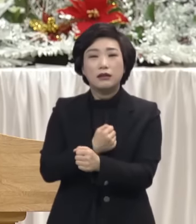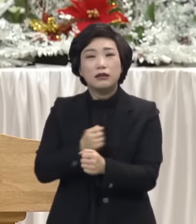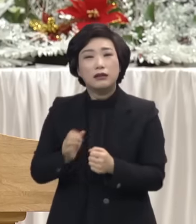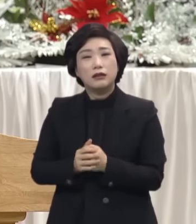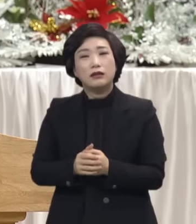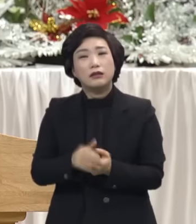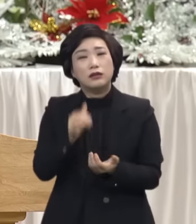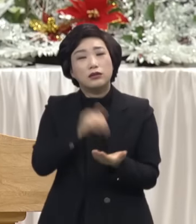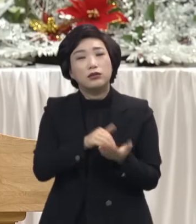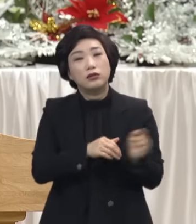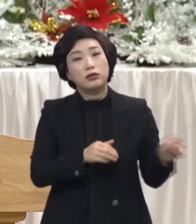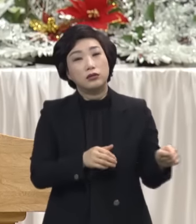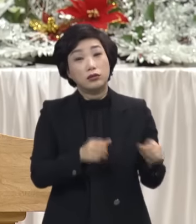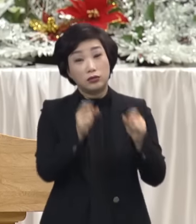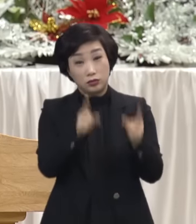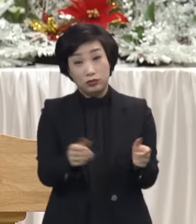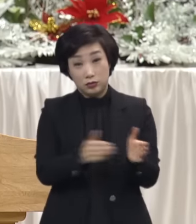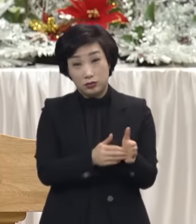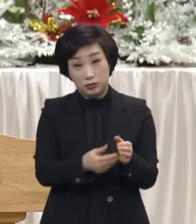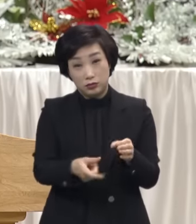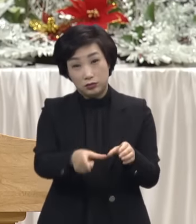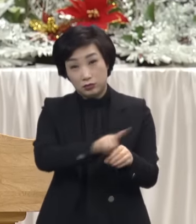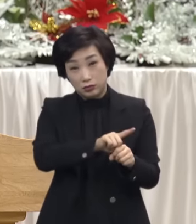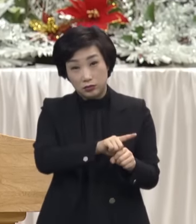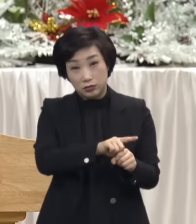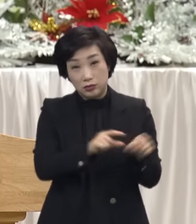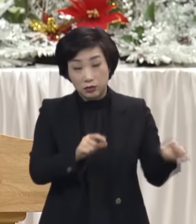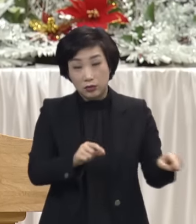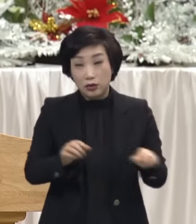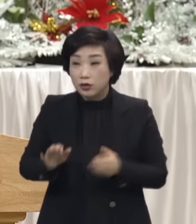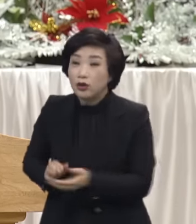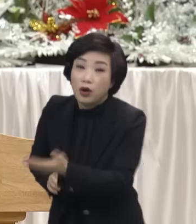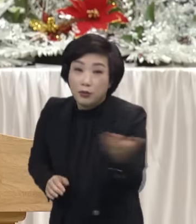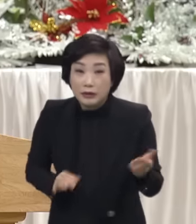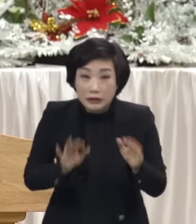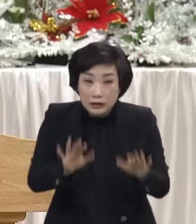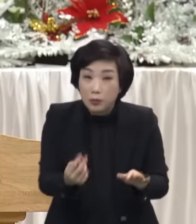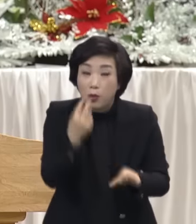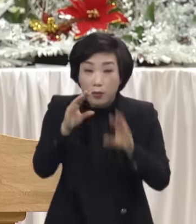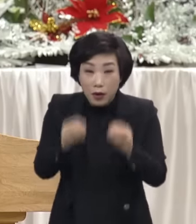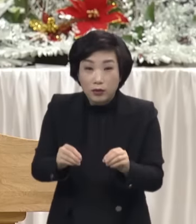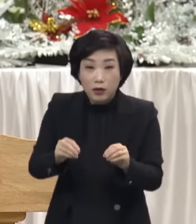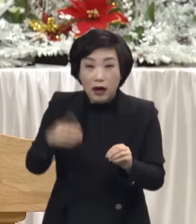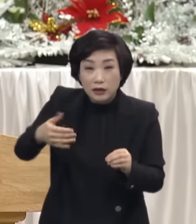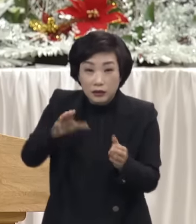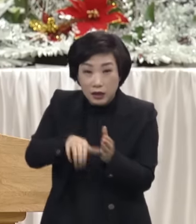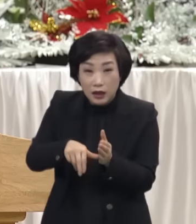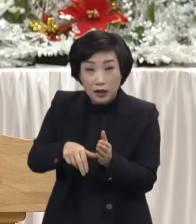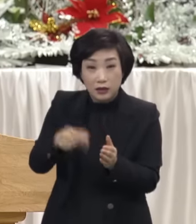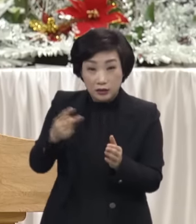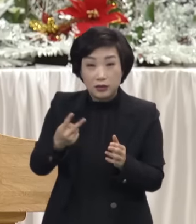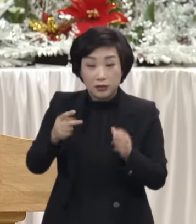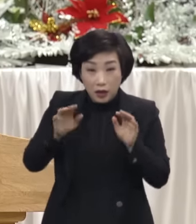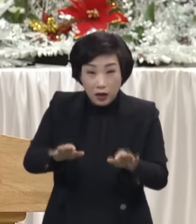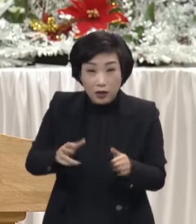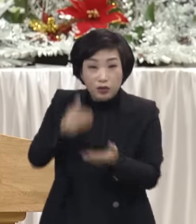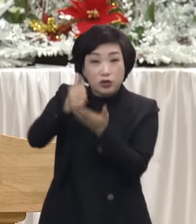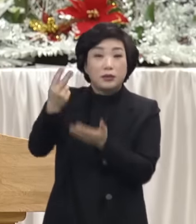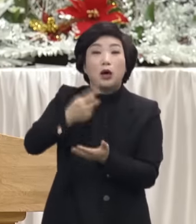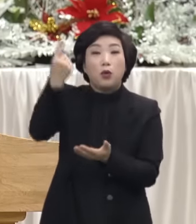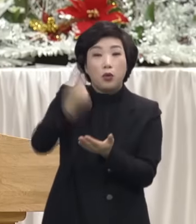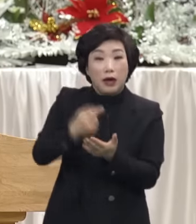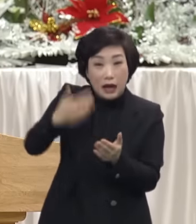기회는 끝났다. 내 목숨이 끝나기 전에, 주님이 재림하기 전에 그때가